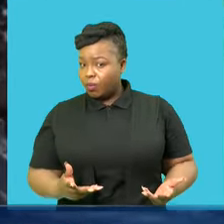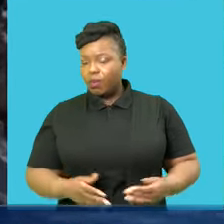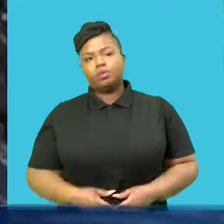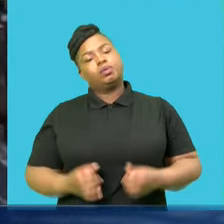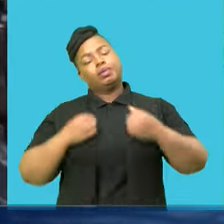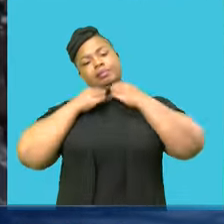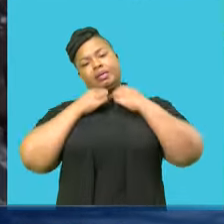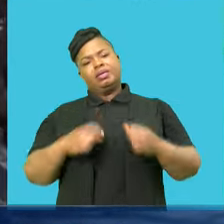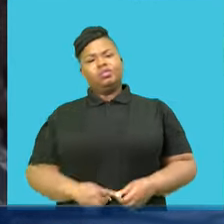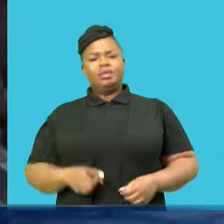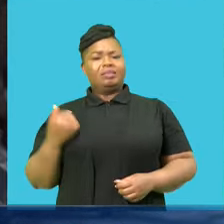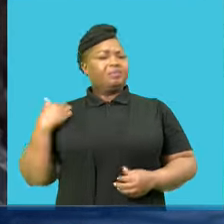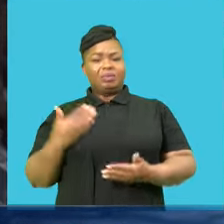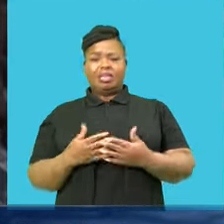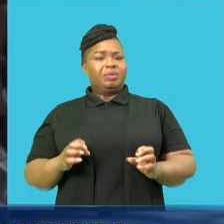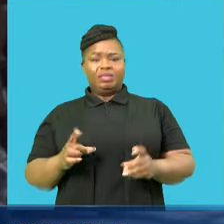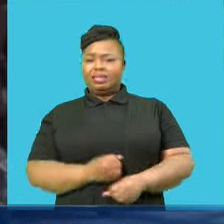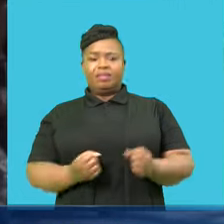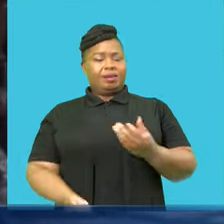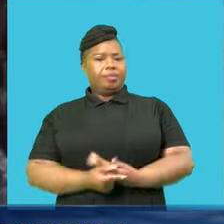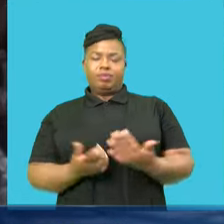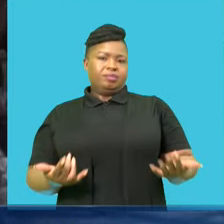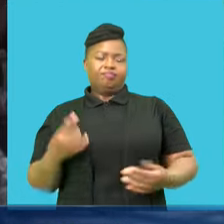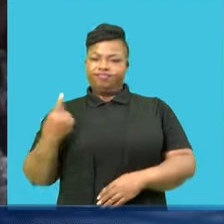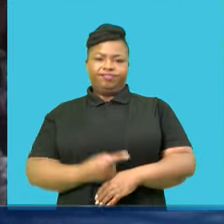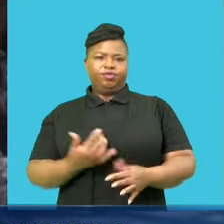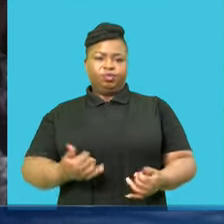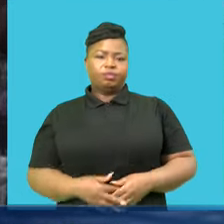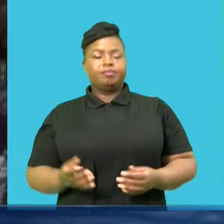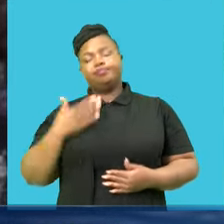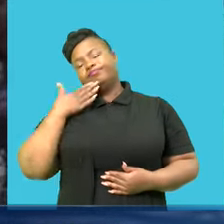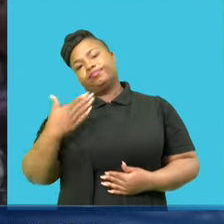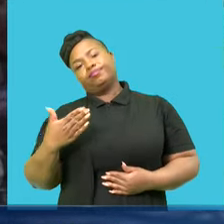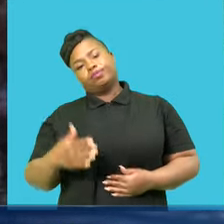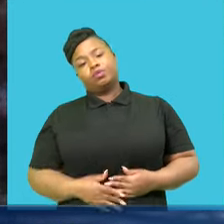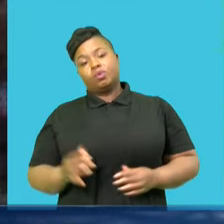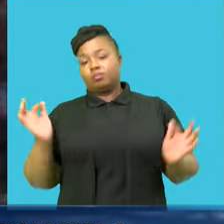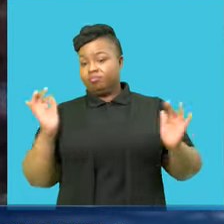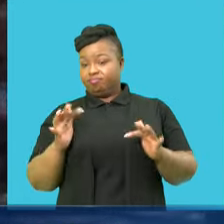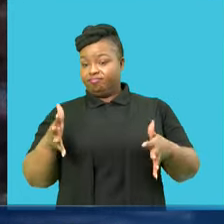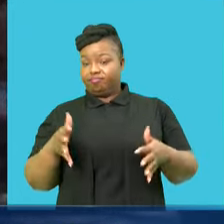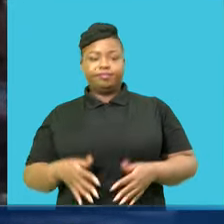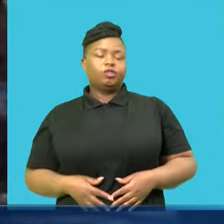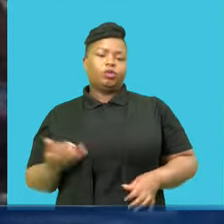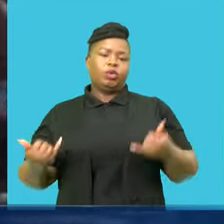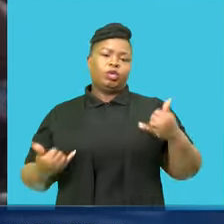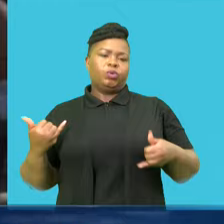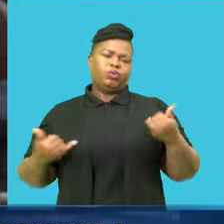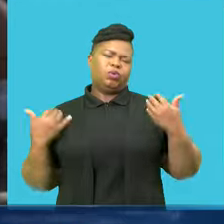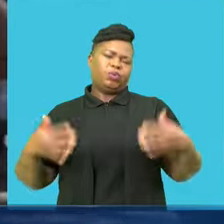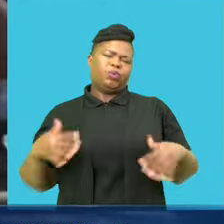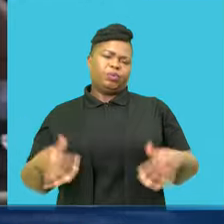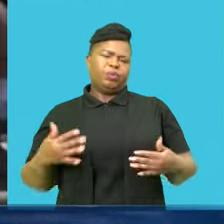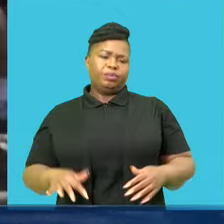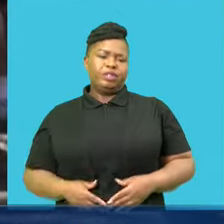singabazali sasezafunda thina zangibe khona thina ezingeyikhathi zethu. Mara siyabonga ukuthi nibe khona nani si-enjoyile